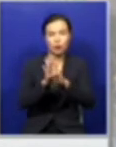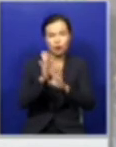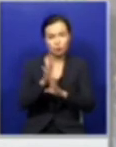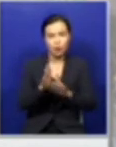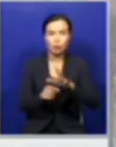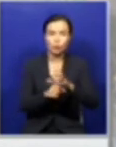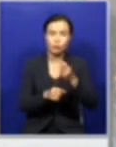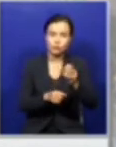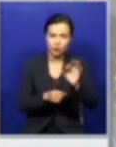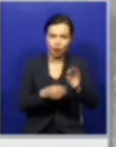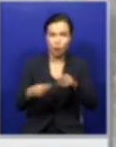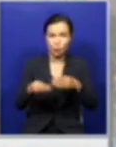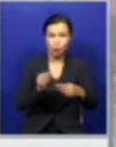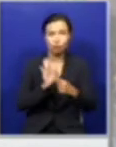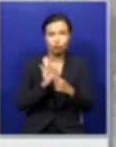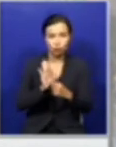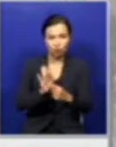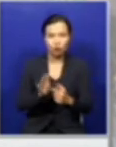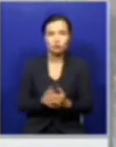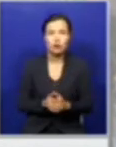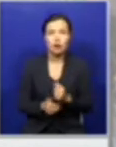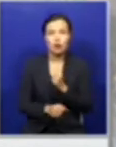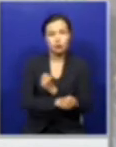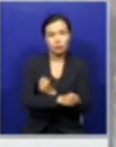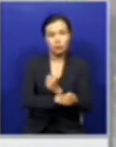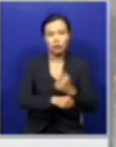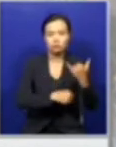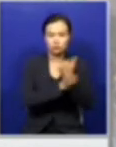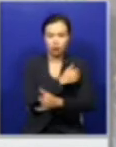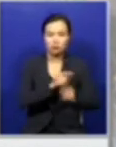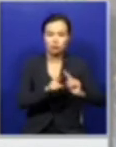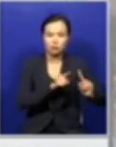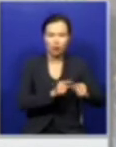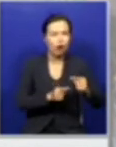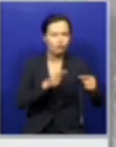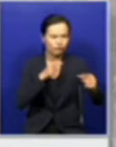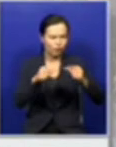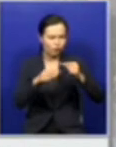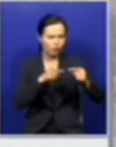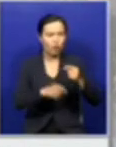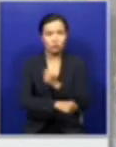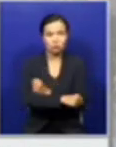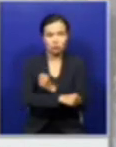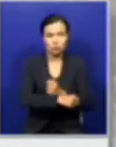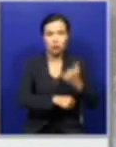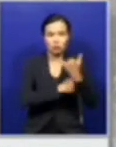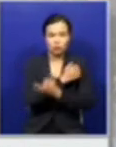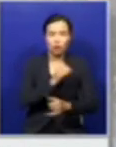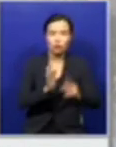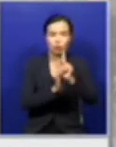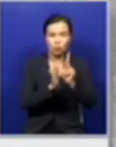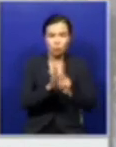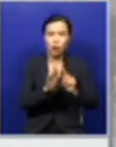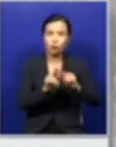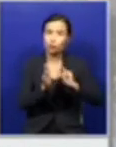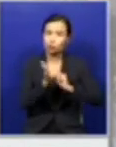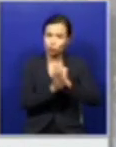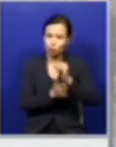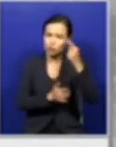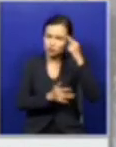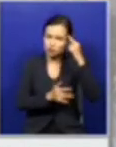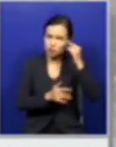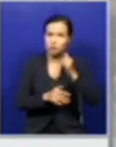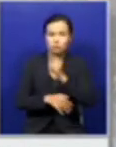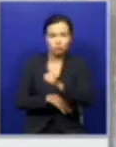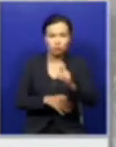ผันยกตัวอย่างเช่นแรงงานต่างด้าวนะครับได้รับร้องเรียนว่าแรงงานต่างด้าวที่ถูกกฎหมายควรจะสามารถไปทำงานที่อื่น